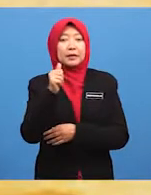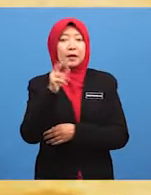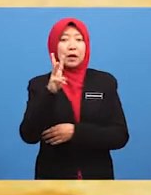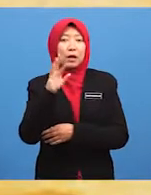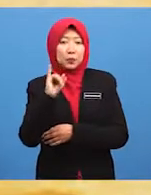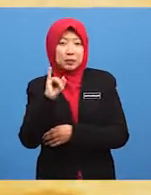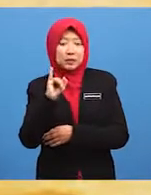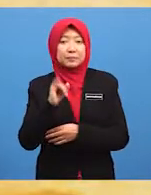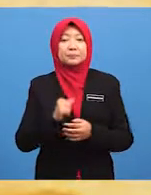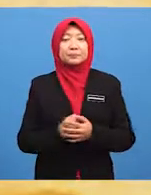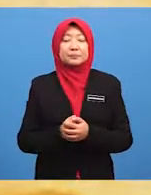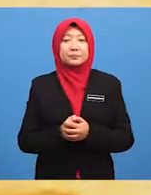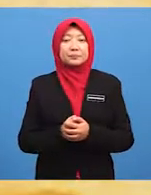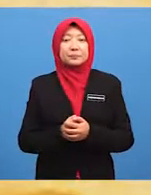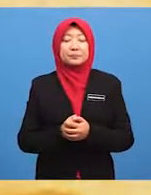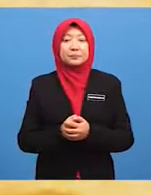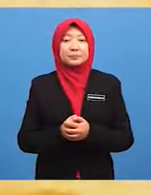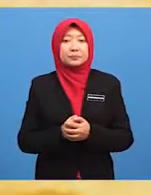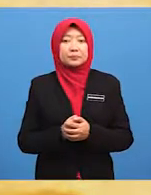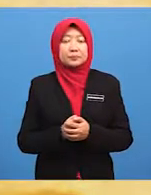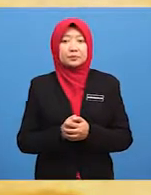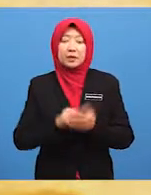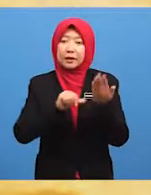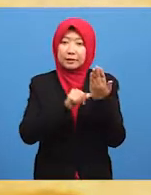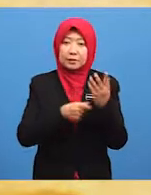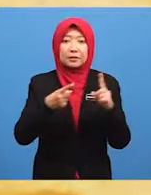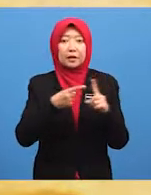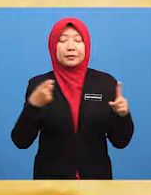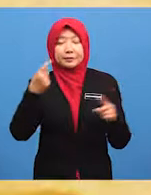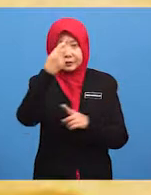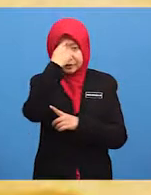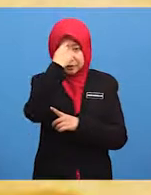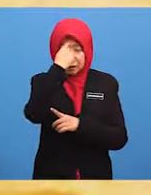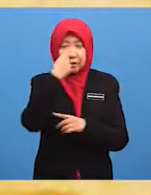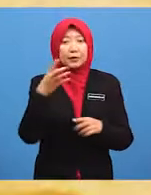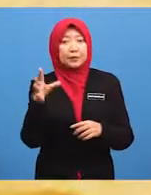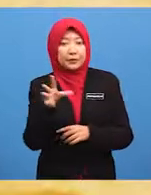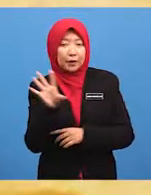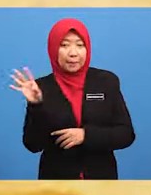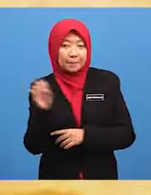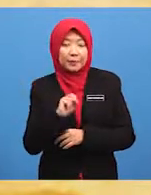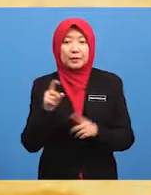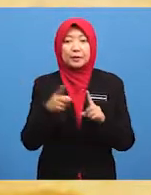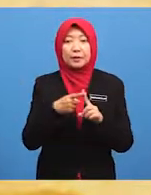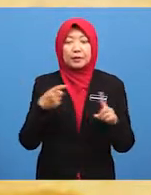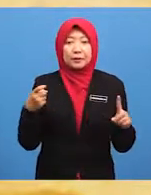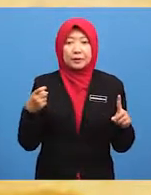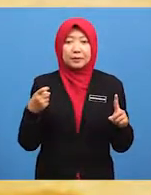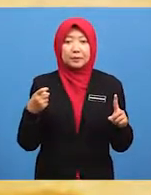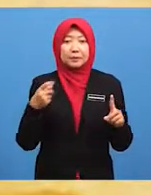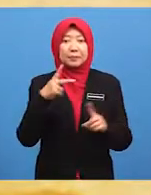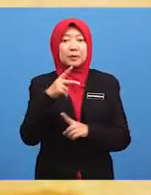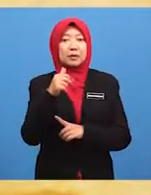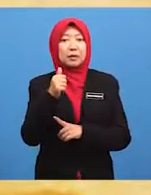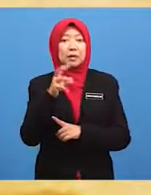Untuk makluman murid-murid, tulisan kawi ini berasal dari India dan diambil daripada istilah kavi dalam